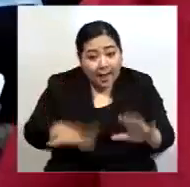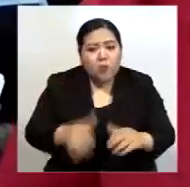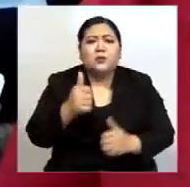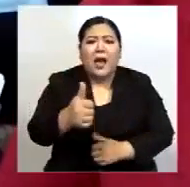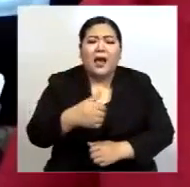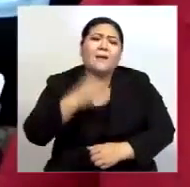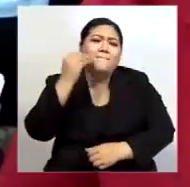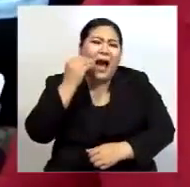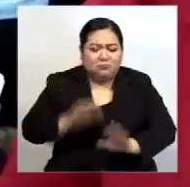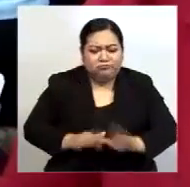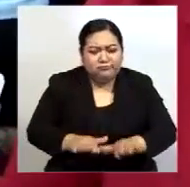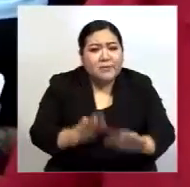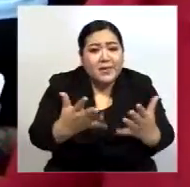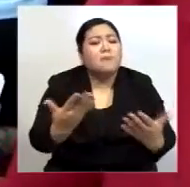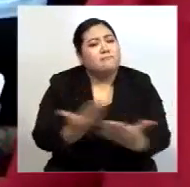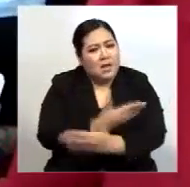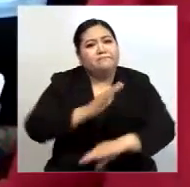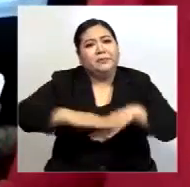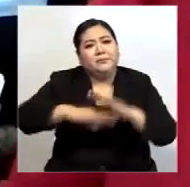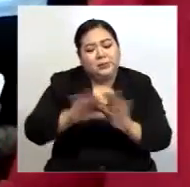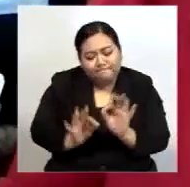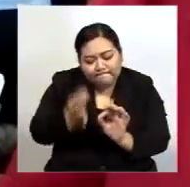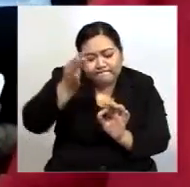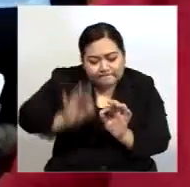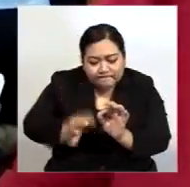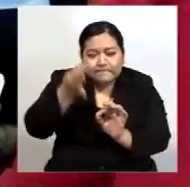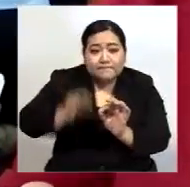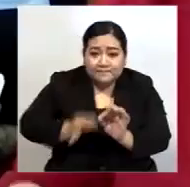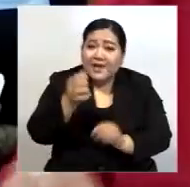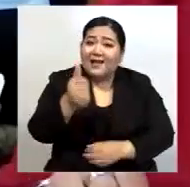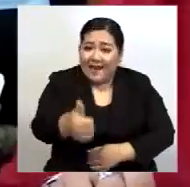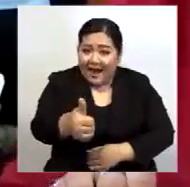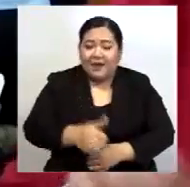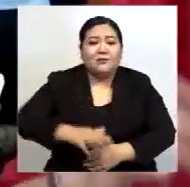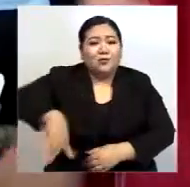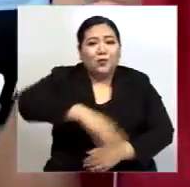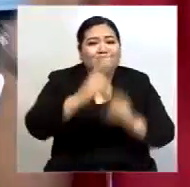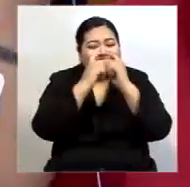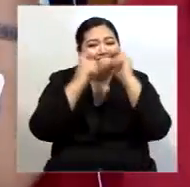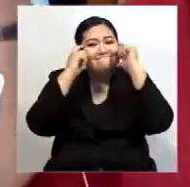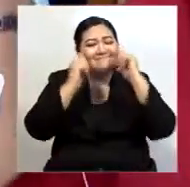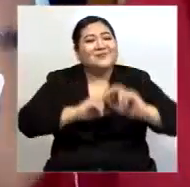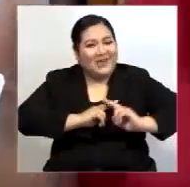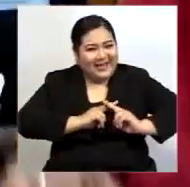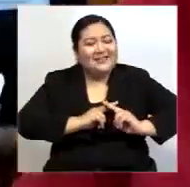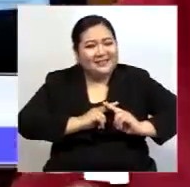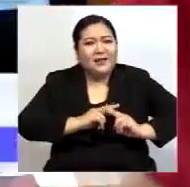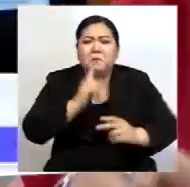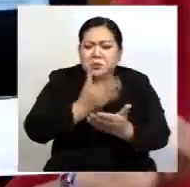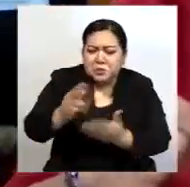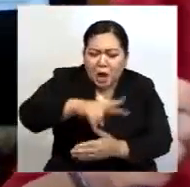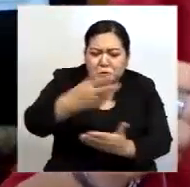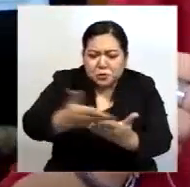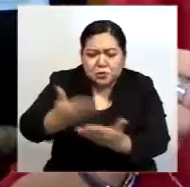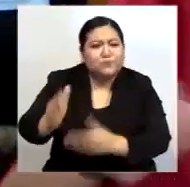ม่มีจักรใช่ไหมคะเขาก็ใช้มือเย็บได้ซึ่งก็ทำให้เขาเนี่ยได้มีผ้าไปใช้โดยที่ไม่ต้องไปเสียตัง